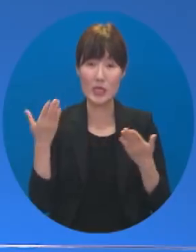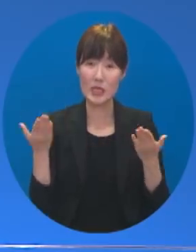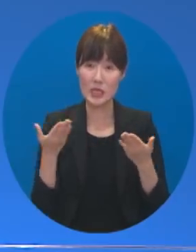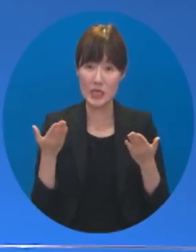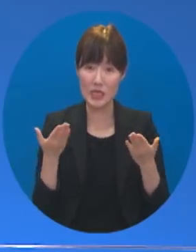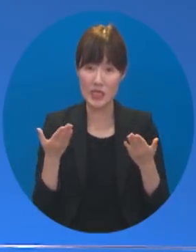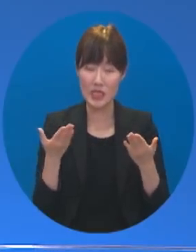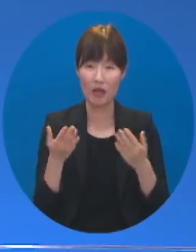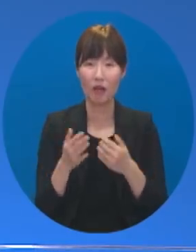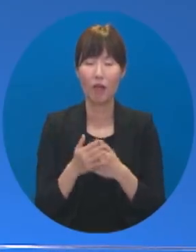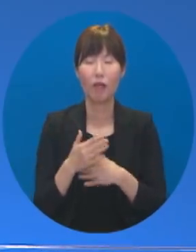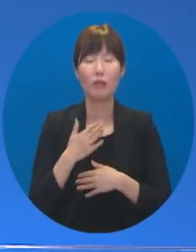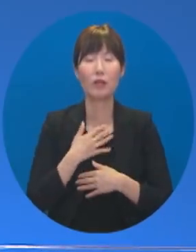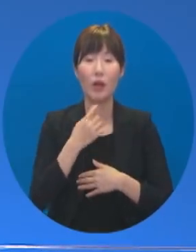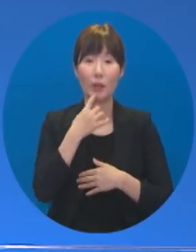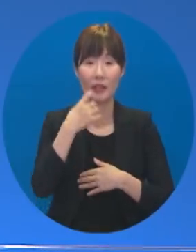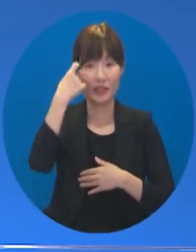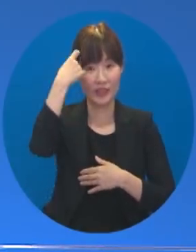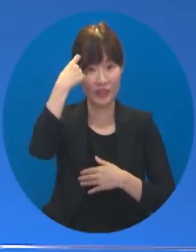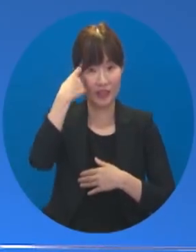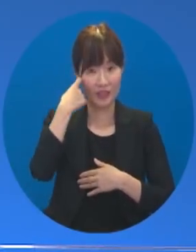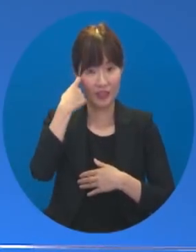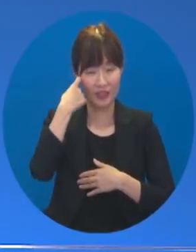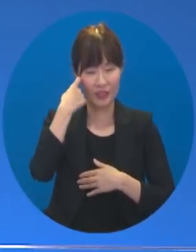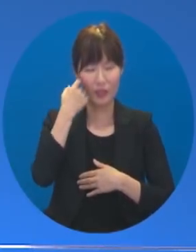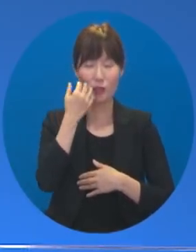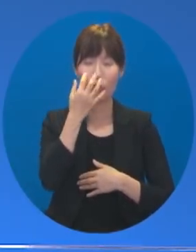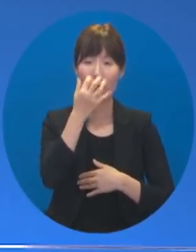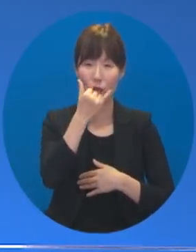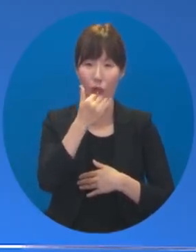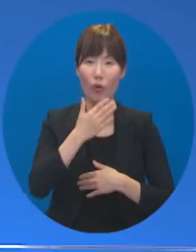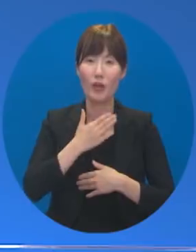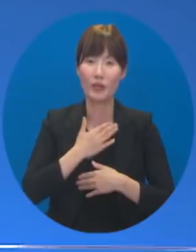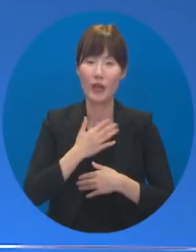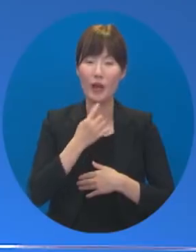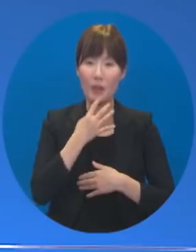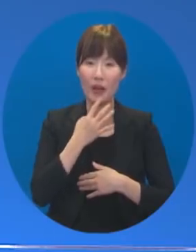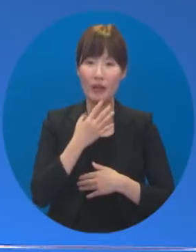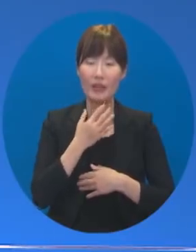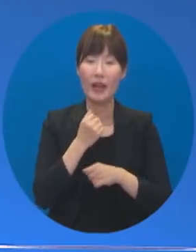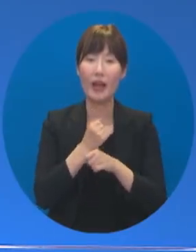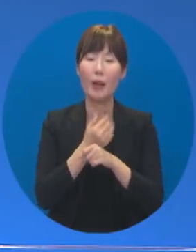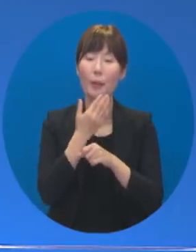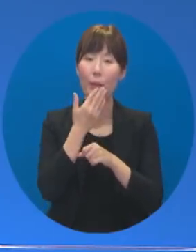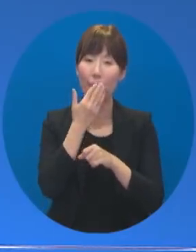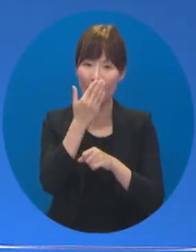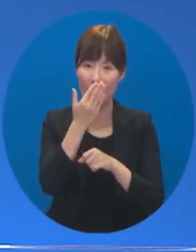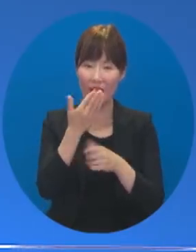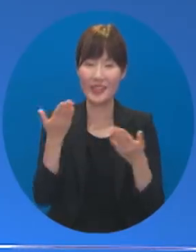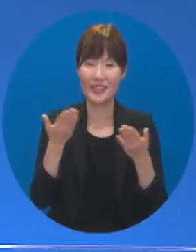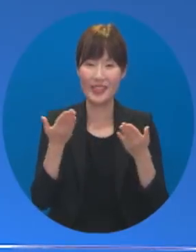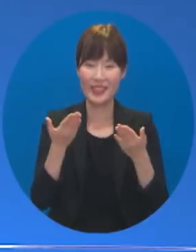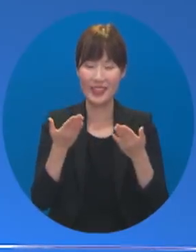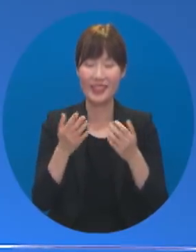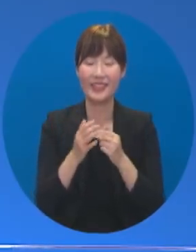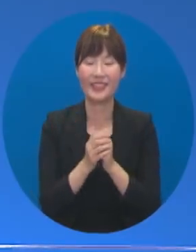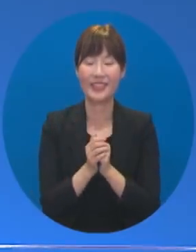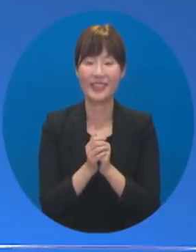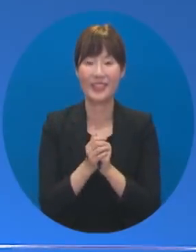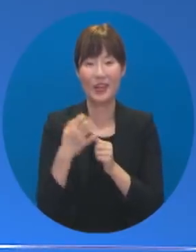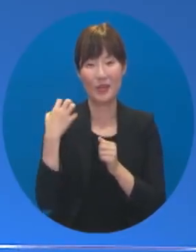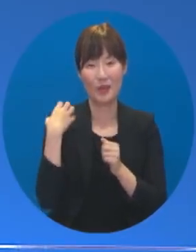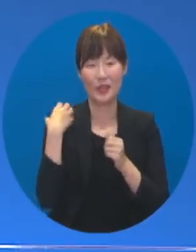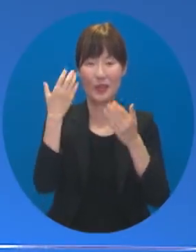나만이 느낄 수 있고 나만이 하나님께서 나만이 할 수 있는 것을 나에게 주셨구나. 왜 내가